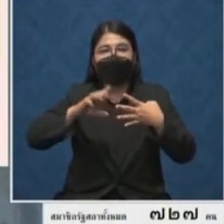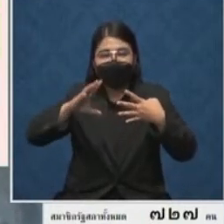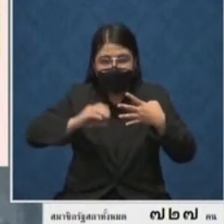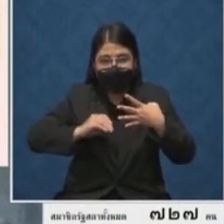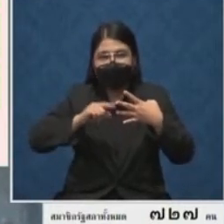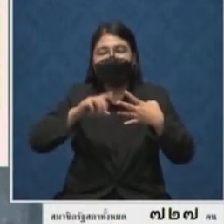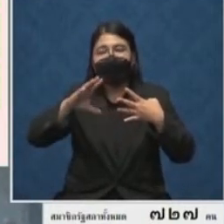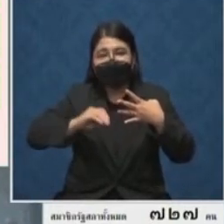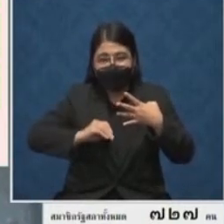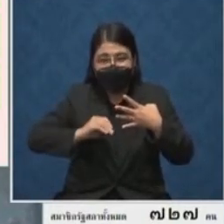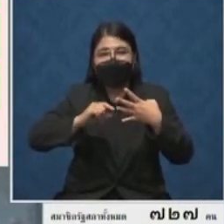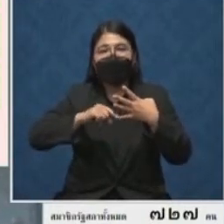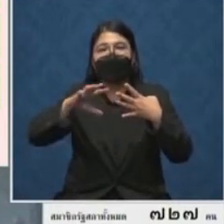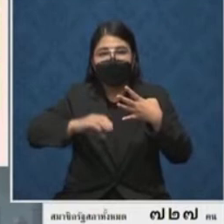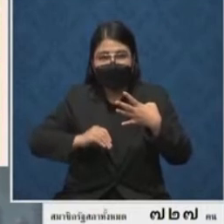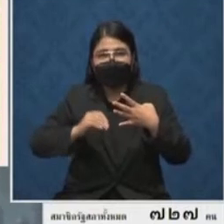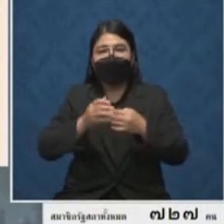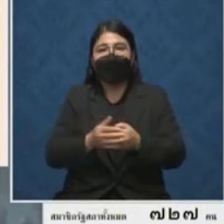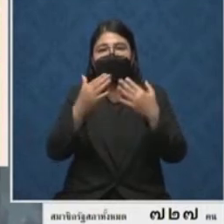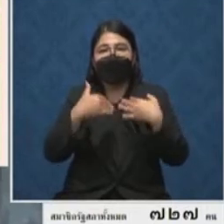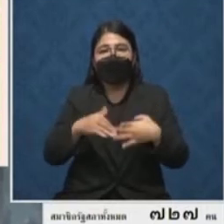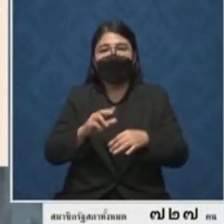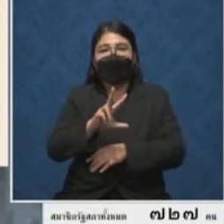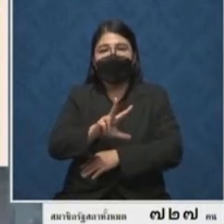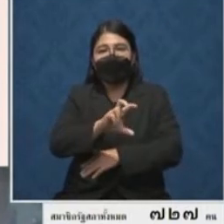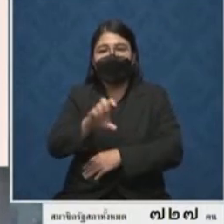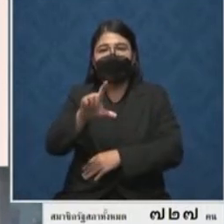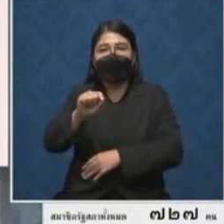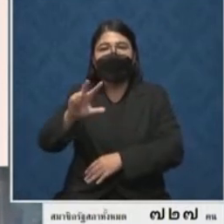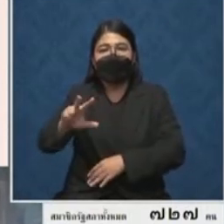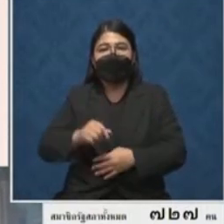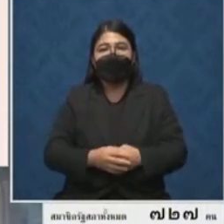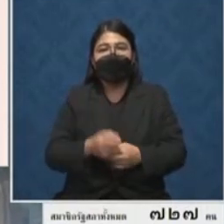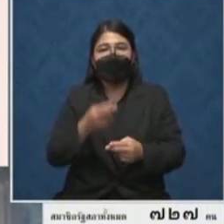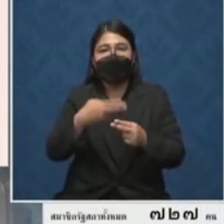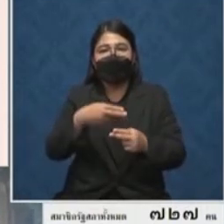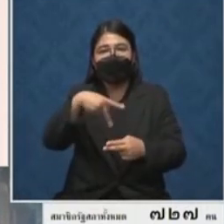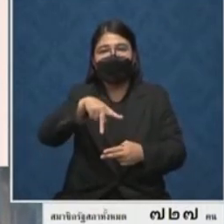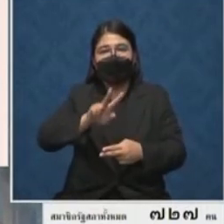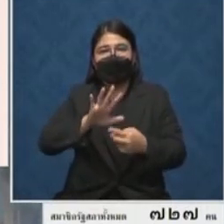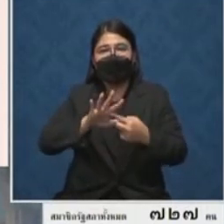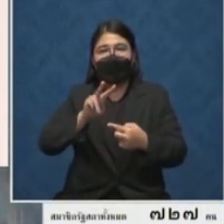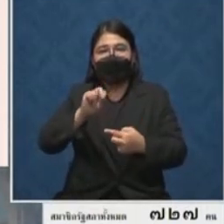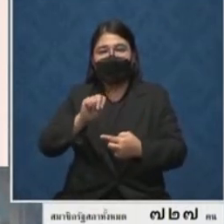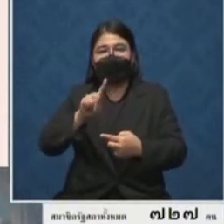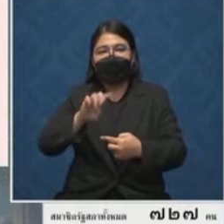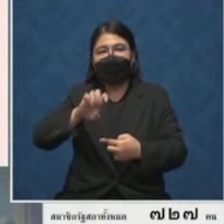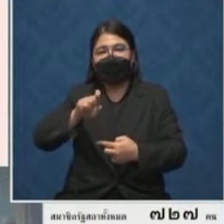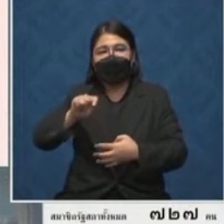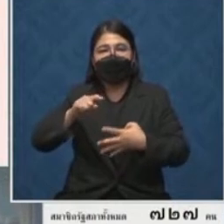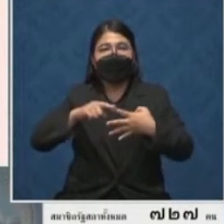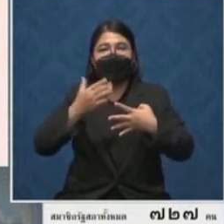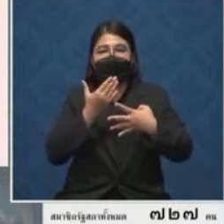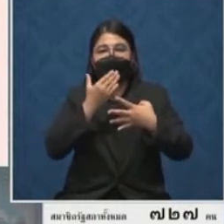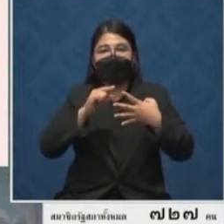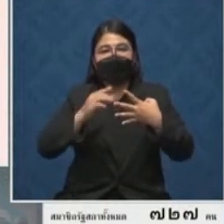ค่ะ 323นางผานิชนิติธันประภาส 1งดออกเสียง2งดออกเสียง